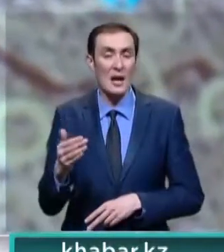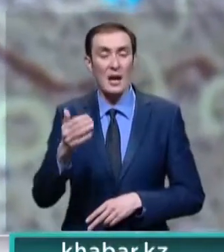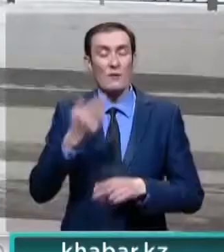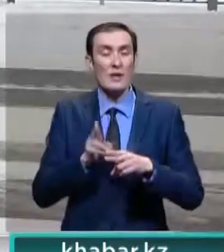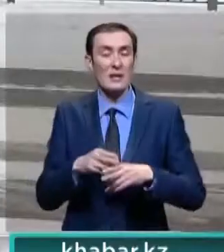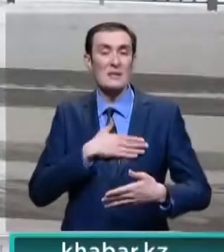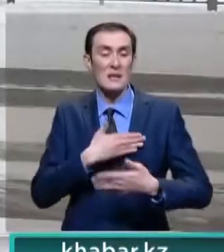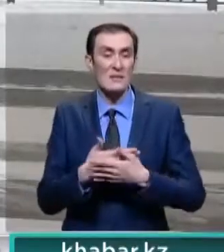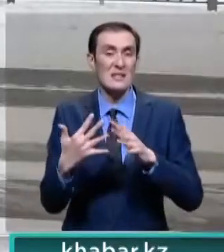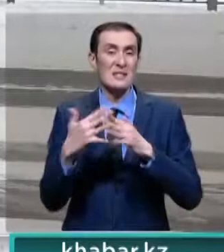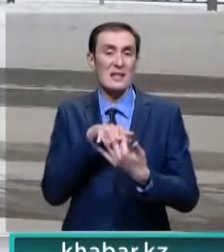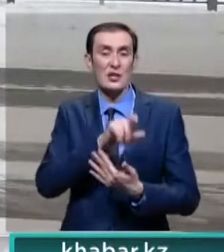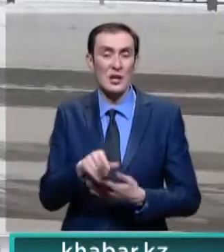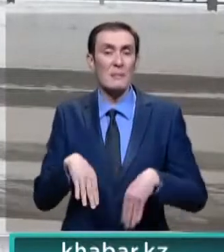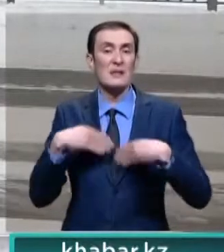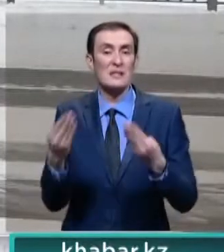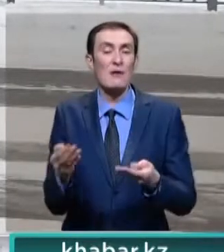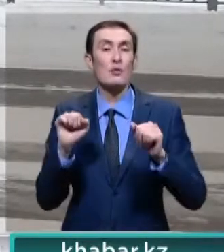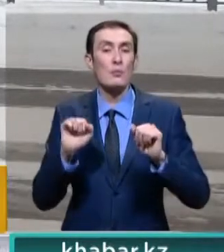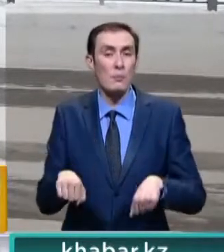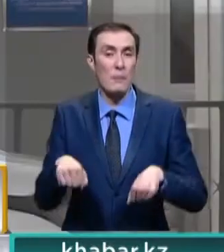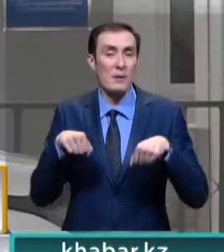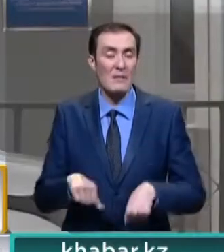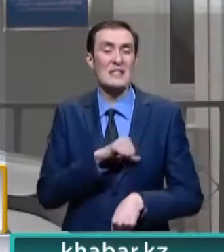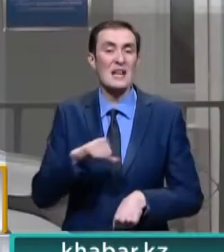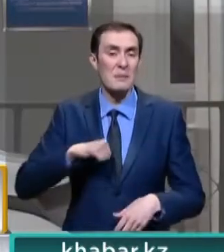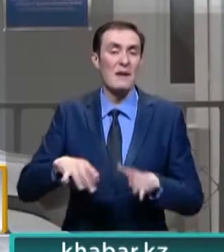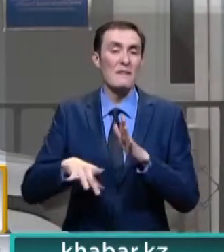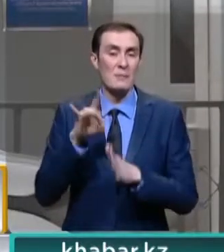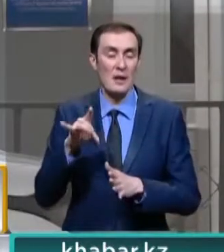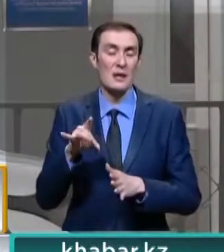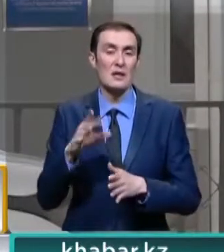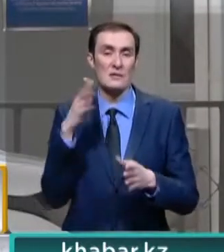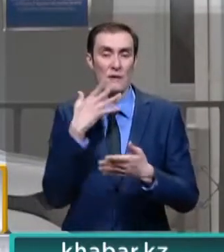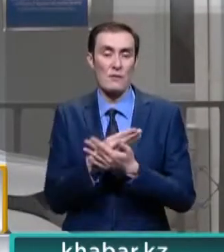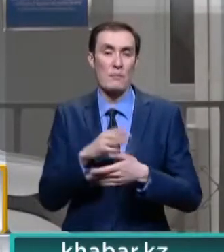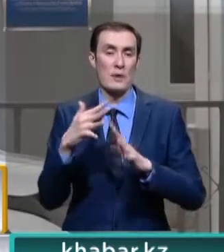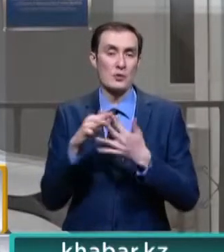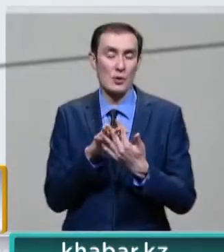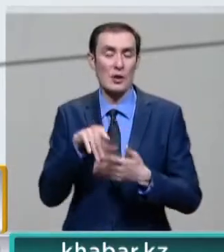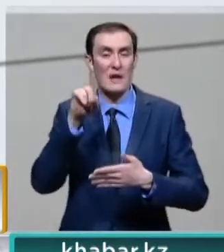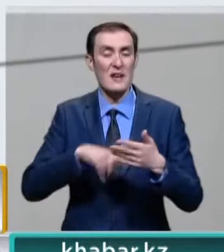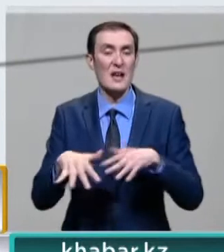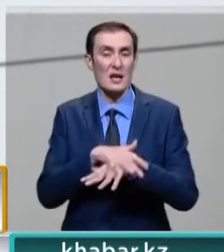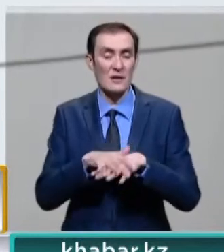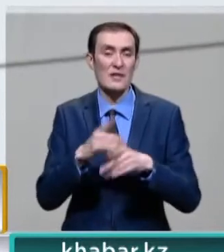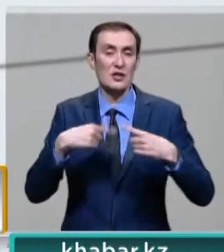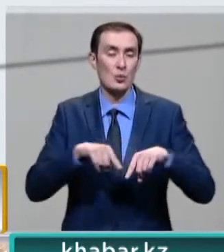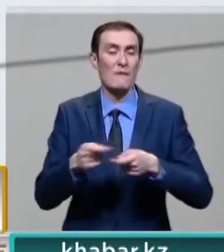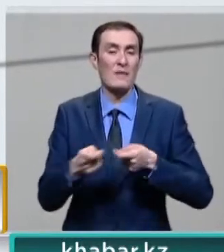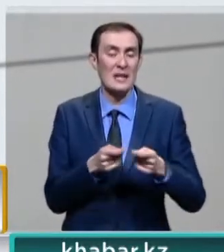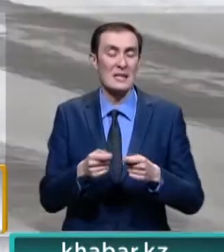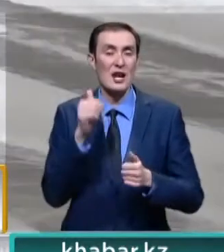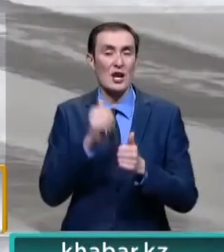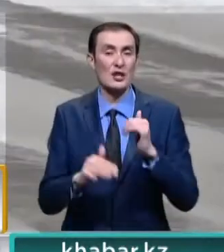этой инициативе сельчанам предоставляется право самим решать судьбу родного поселка. Это обеспечит доверие граждан к институтам, власти